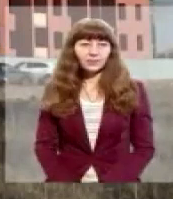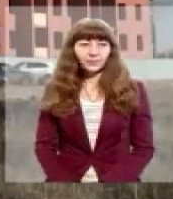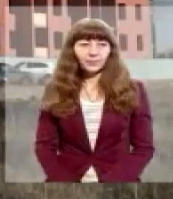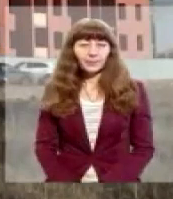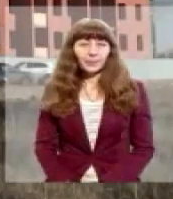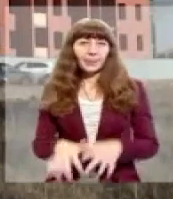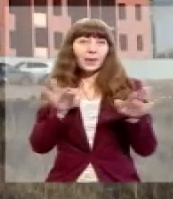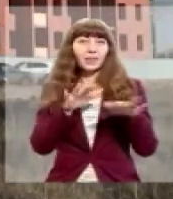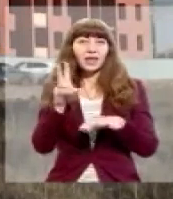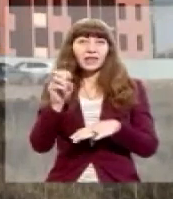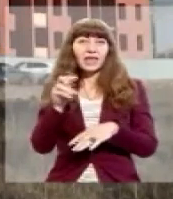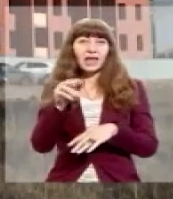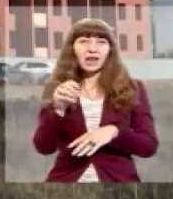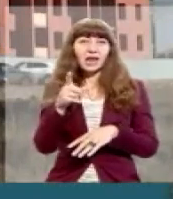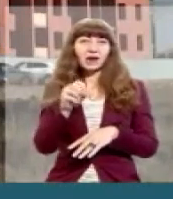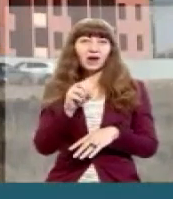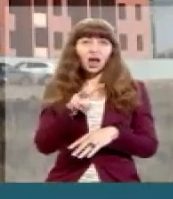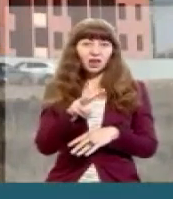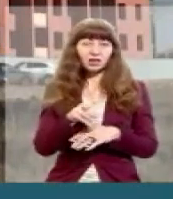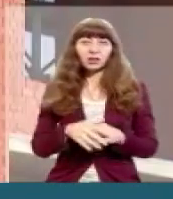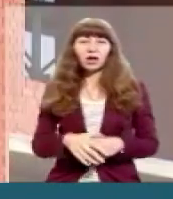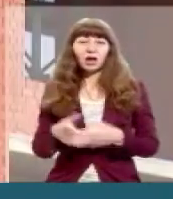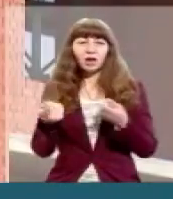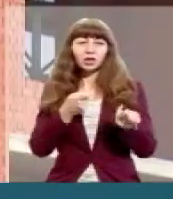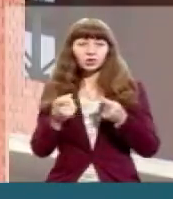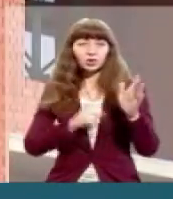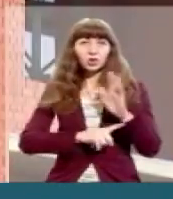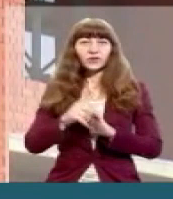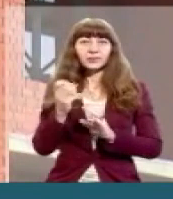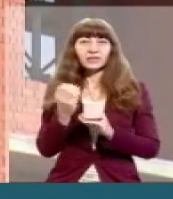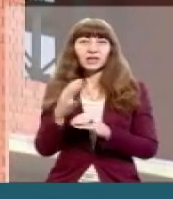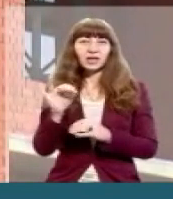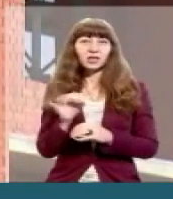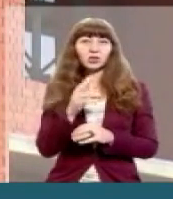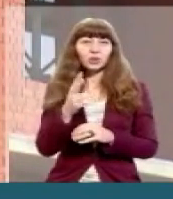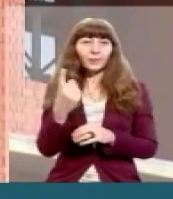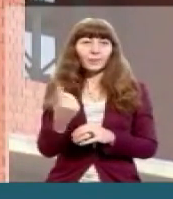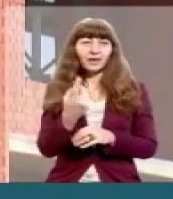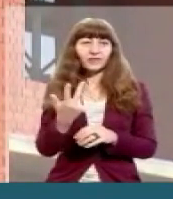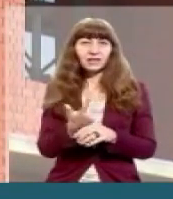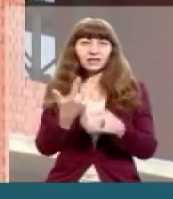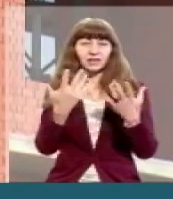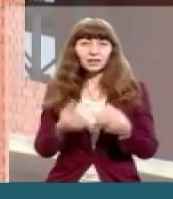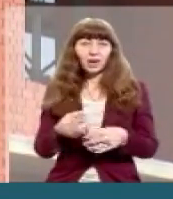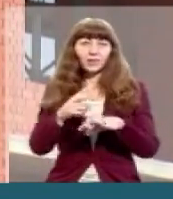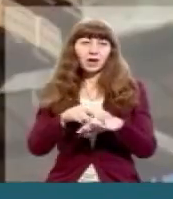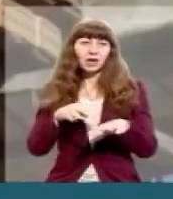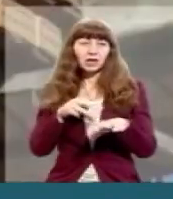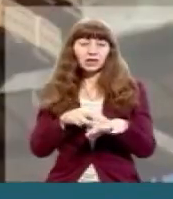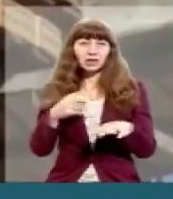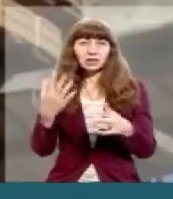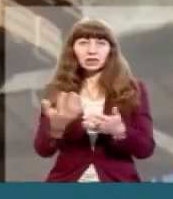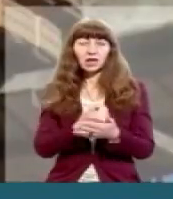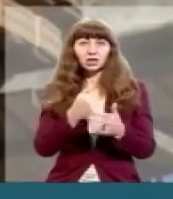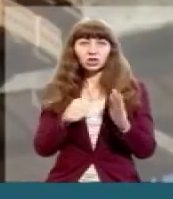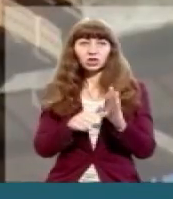Нелегал 2023 іс-шарасы маусым айының 15-нен басталды. Алғашқы 3 күннің өзінде ақ тәртіп сақшылары Қазақстан Республикасының шекарасын заңсыз